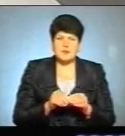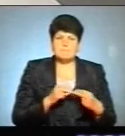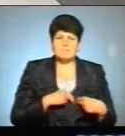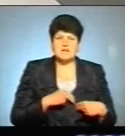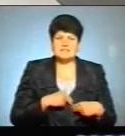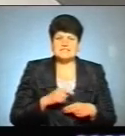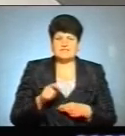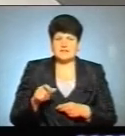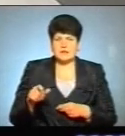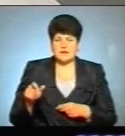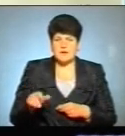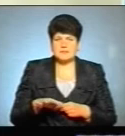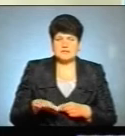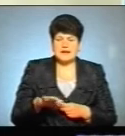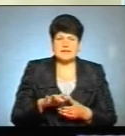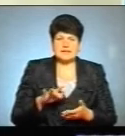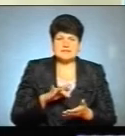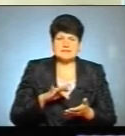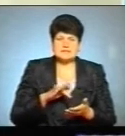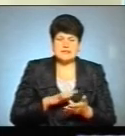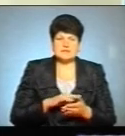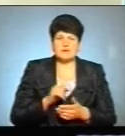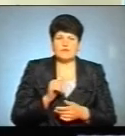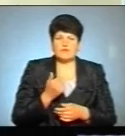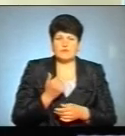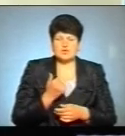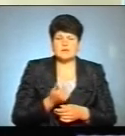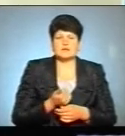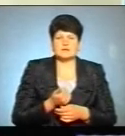працівниками територіальних центрів, вони